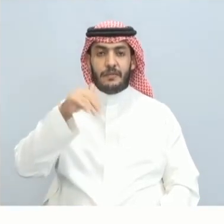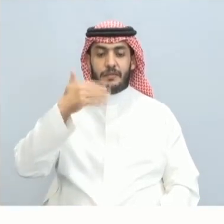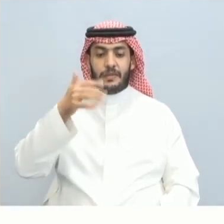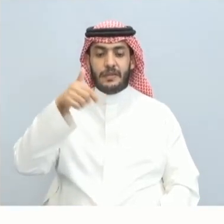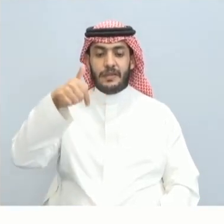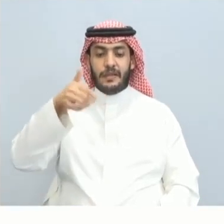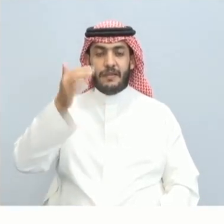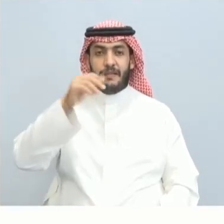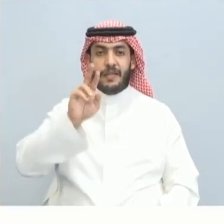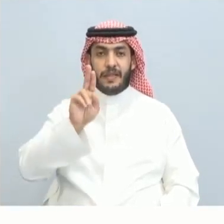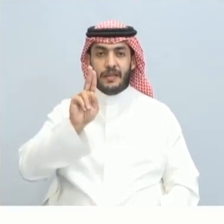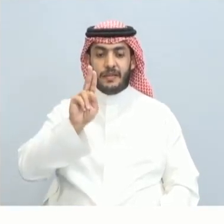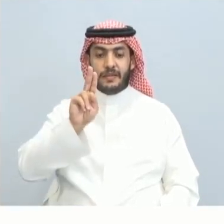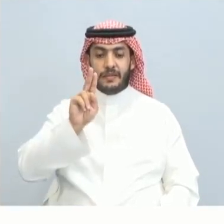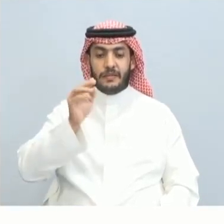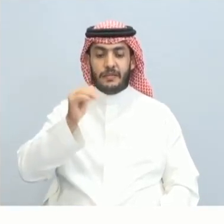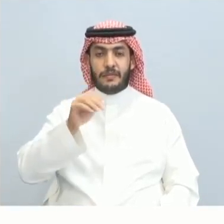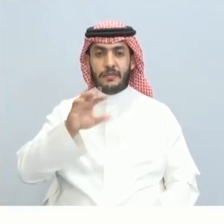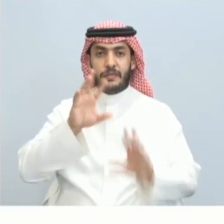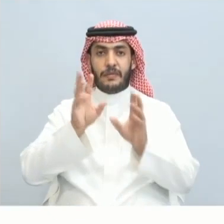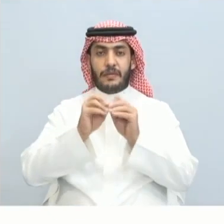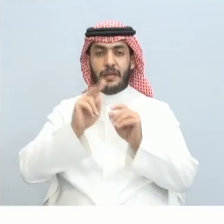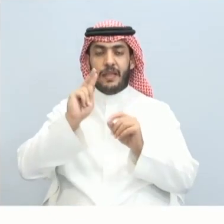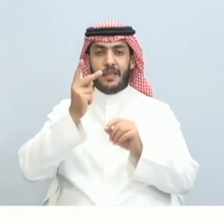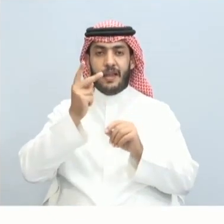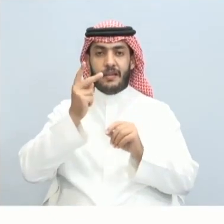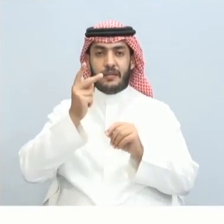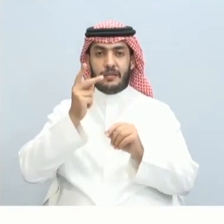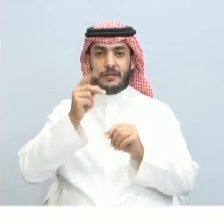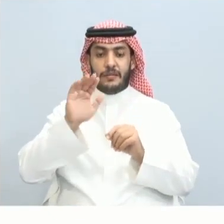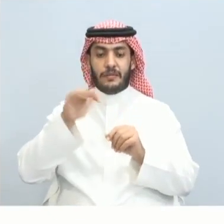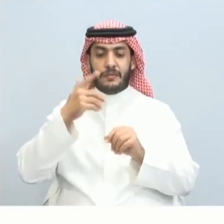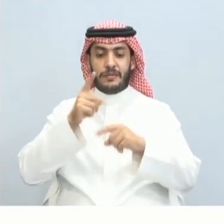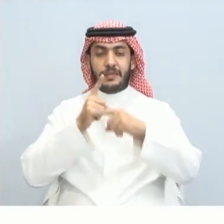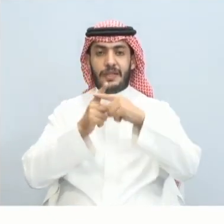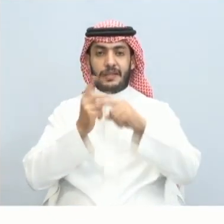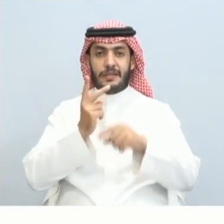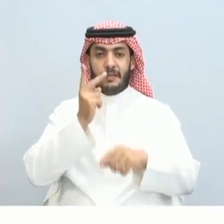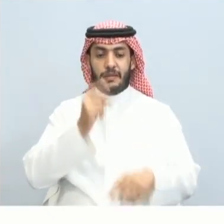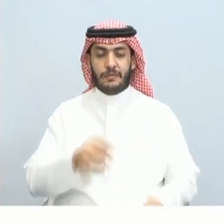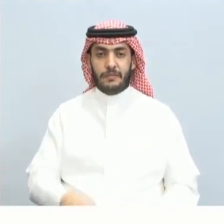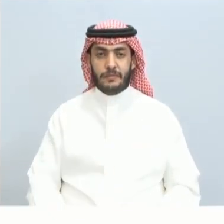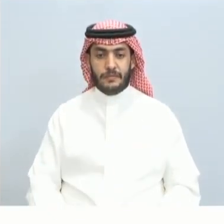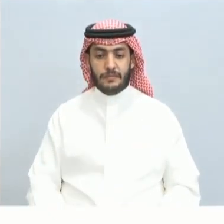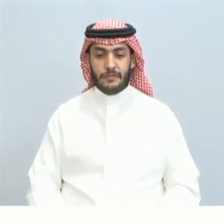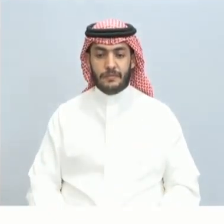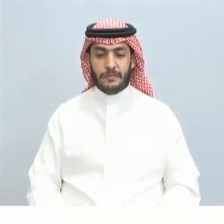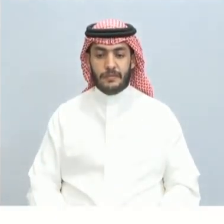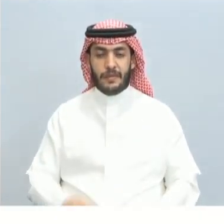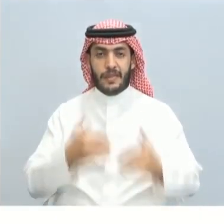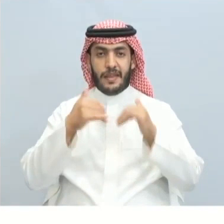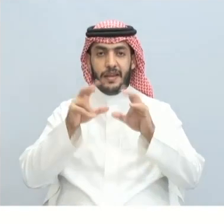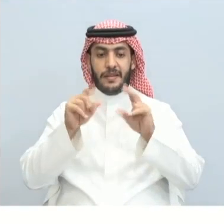ضربنا سته في اثنان سته في اثنان قيمتها 12 ومن ثم زائد سبعه اصبحت عباره بهذه